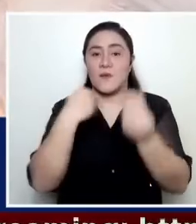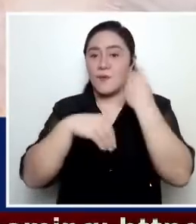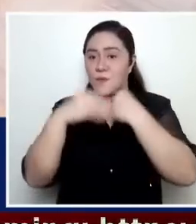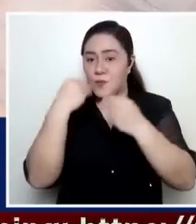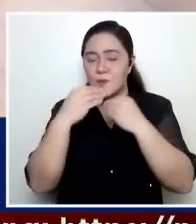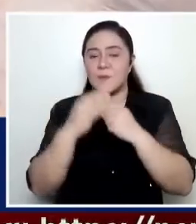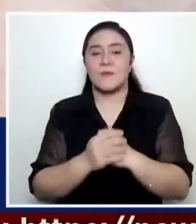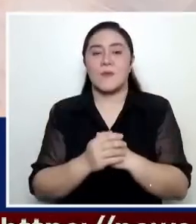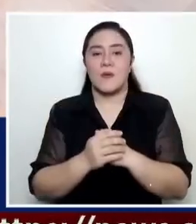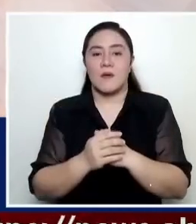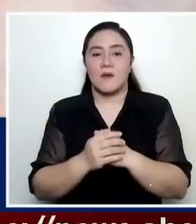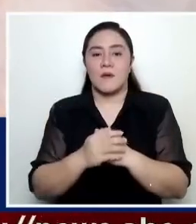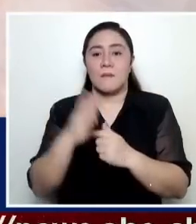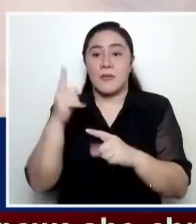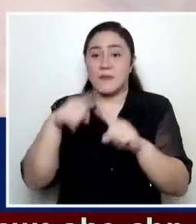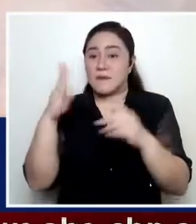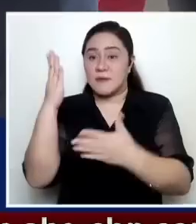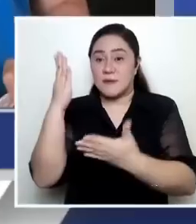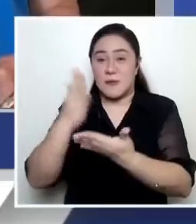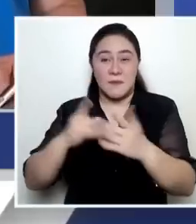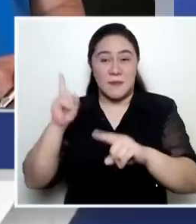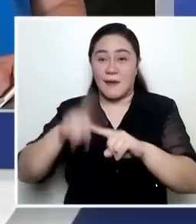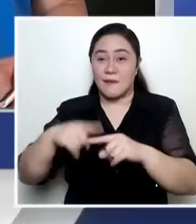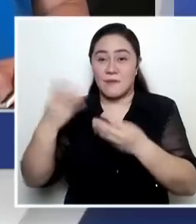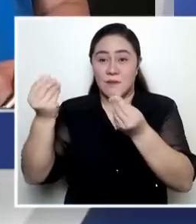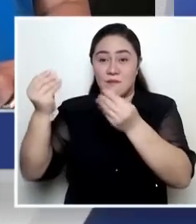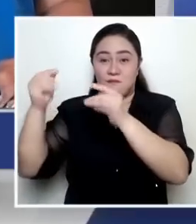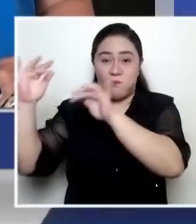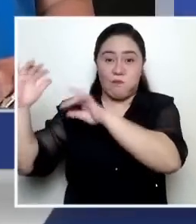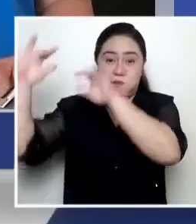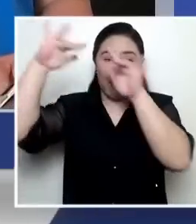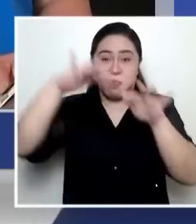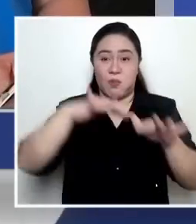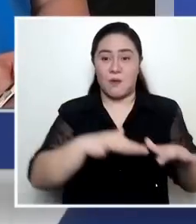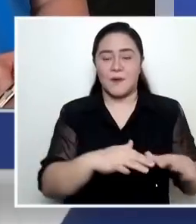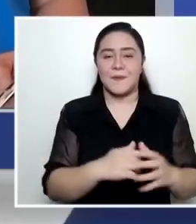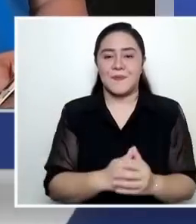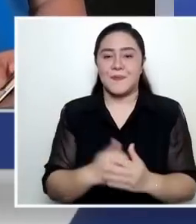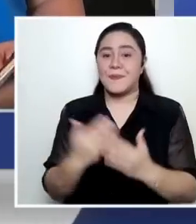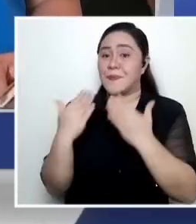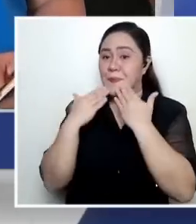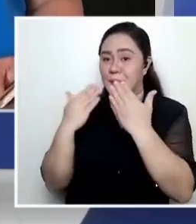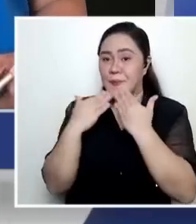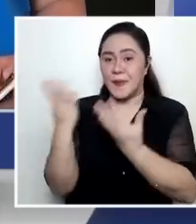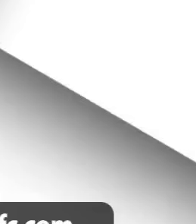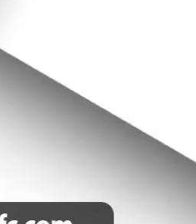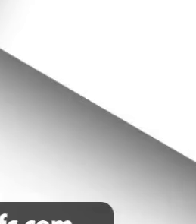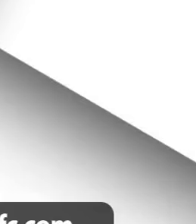may landslide. Henry. Okay, maraming salamat, George Carino.